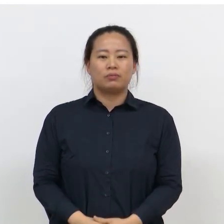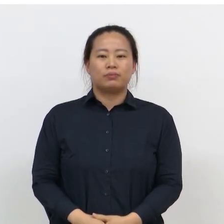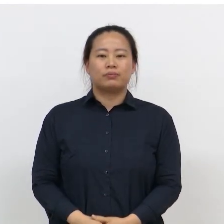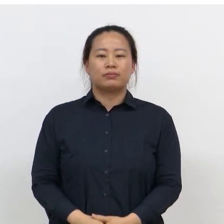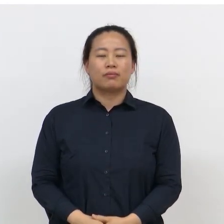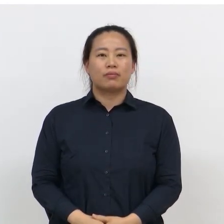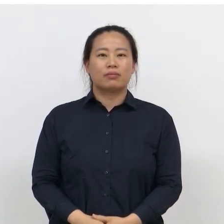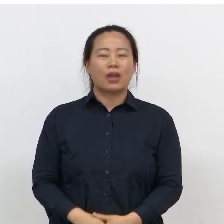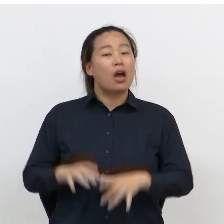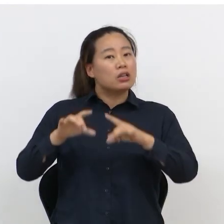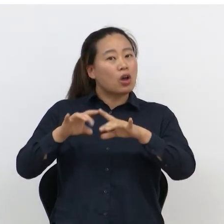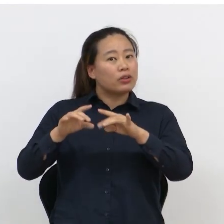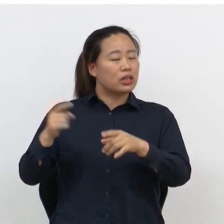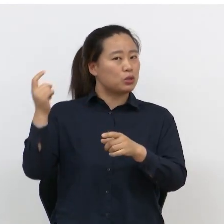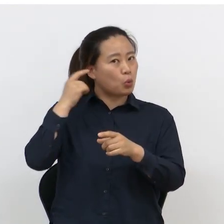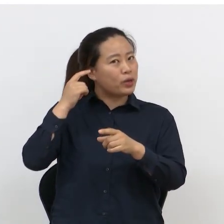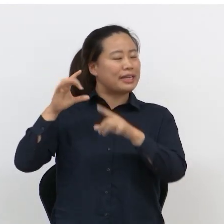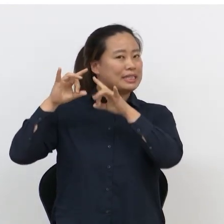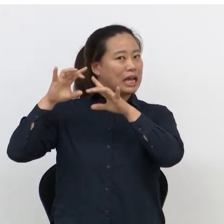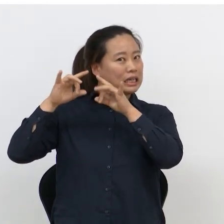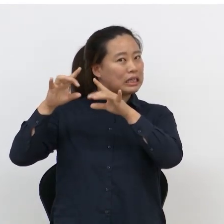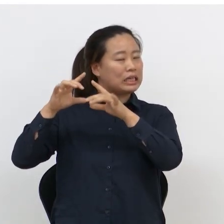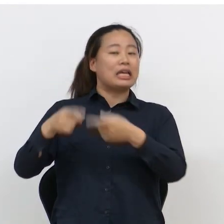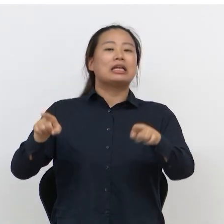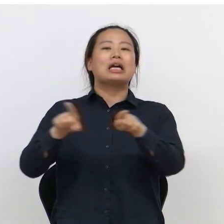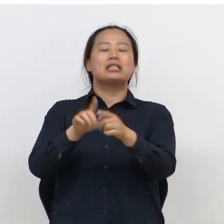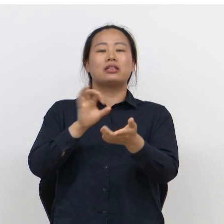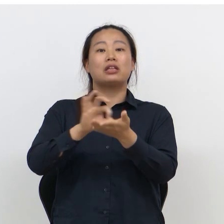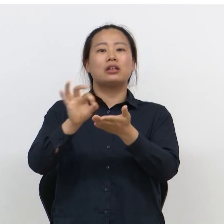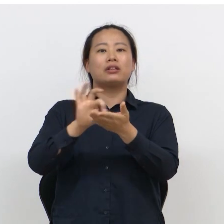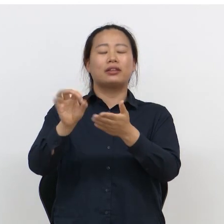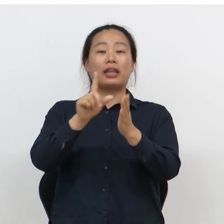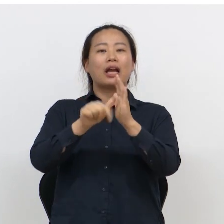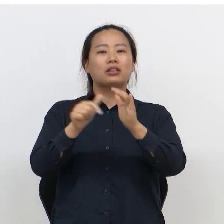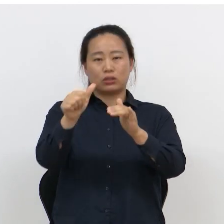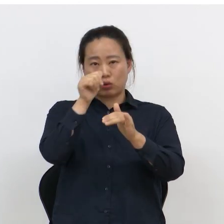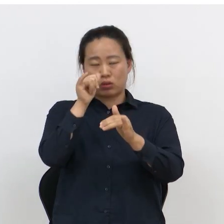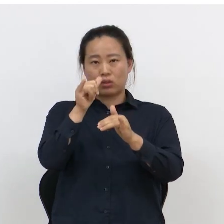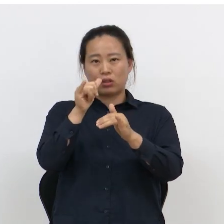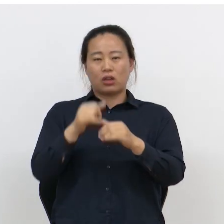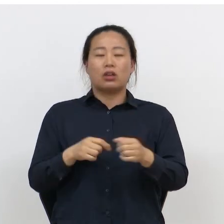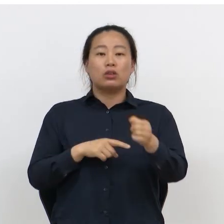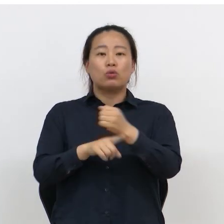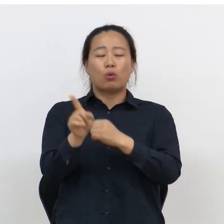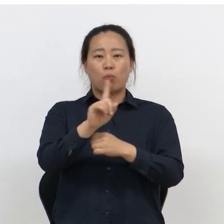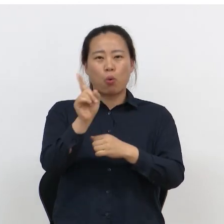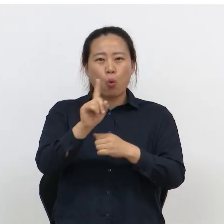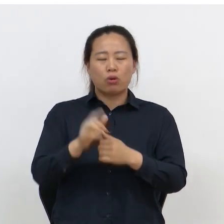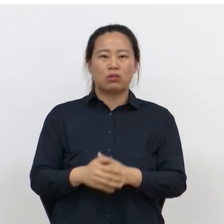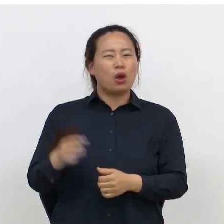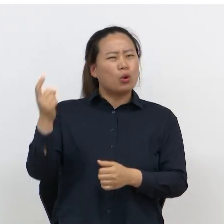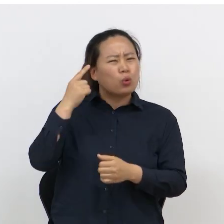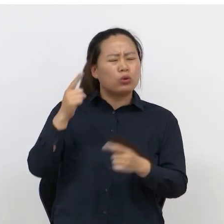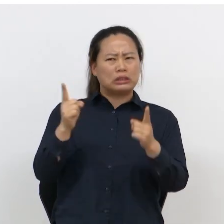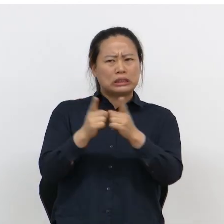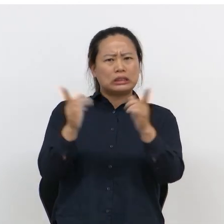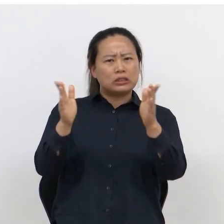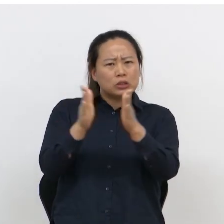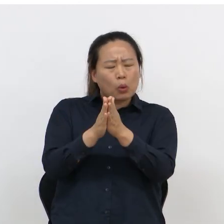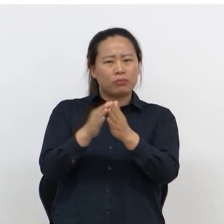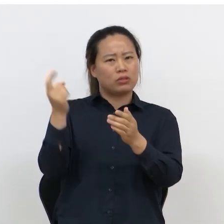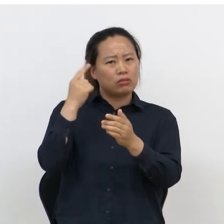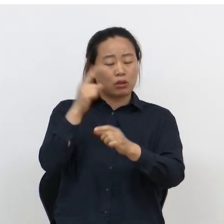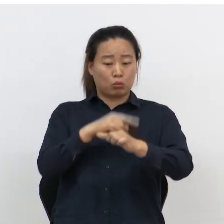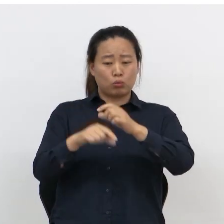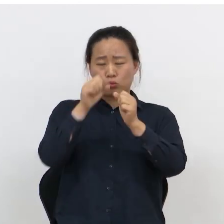이렇게 전기, 소리 자극을 같이 쓰는 이런 경우가 있습니다. 그 이유는 아마도 소리를 직접 듣는 게 뭔가 이점이 있기